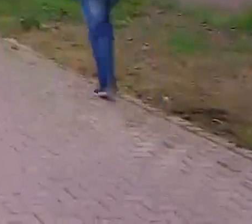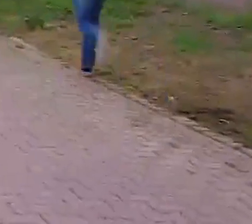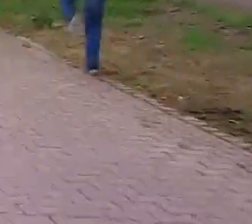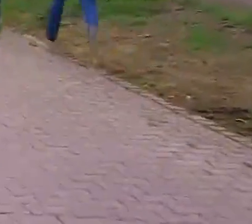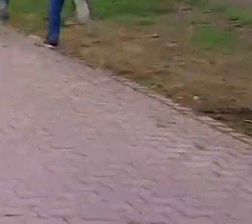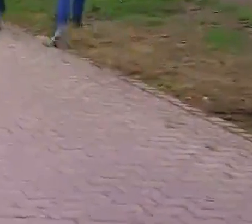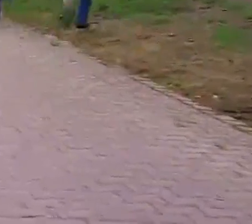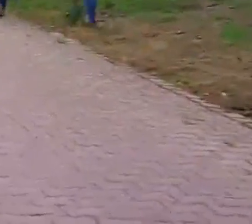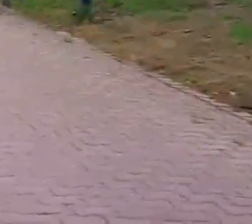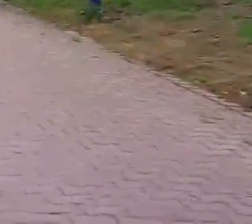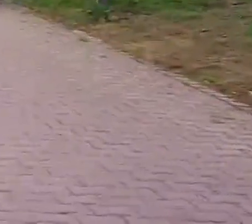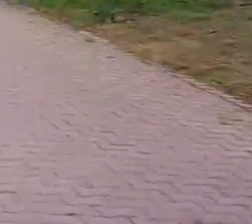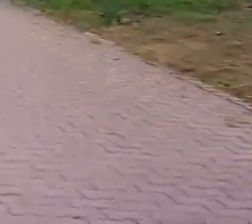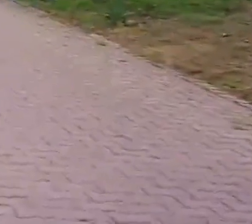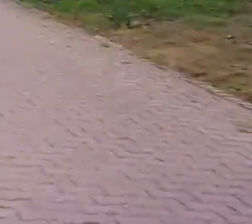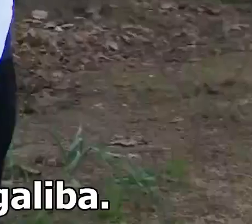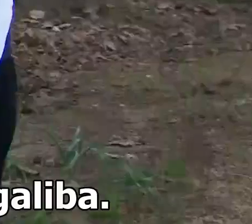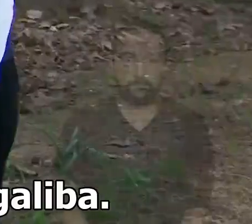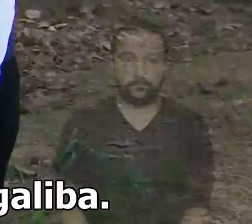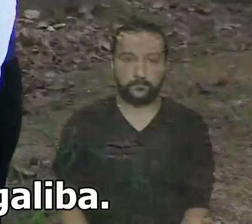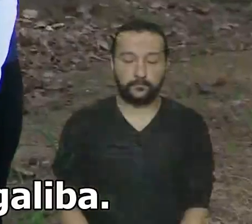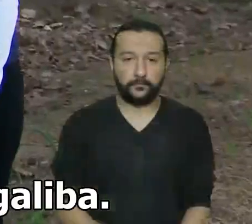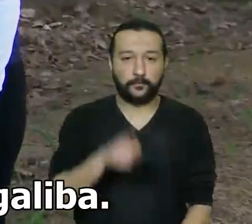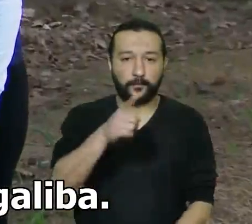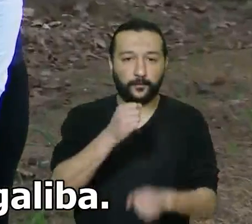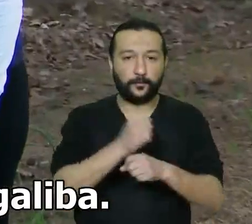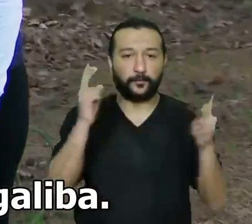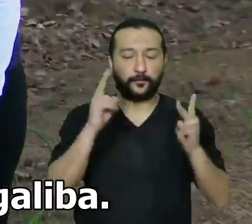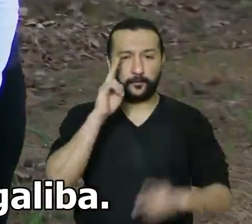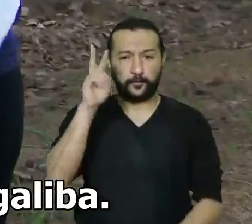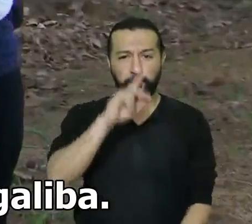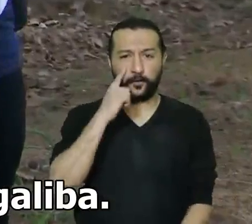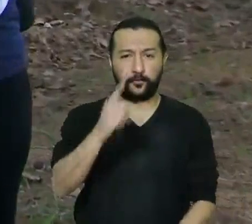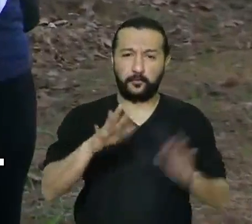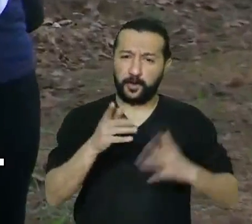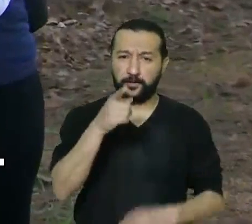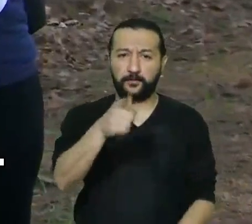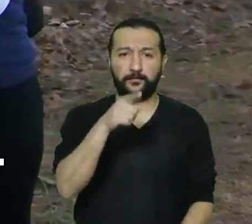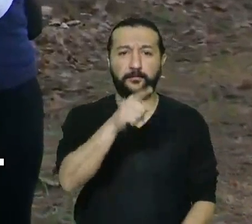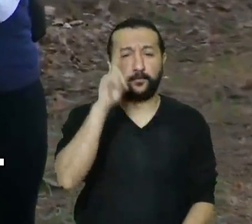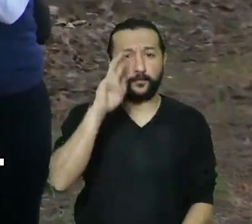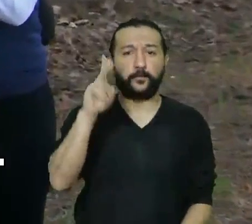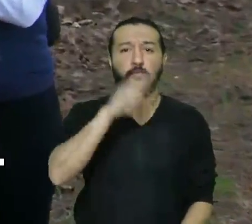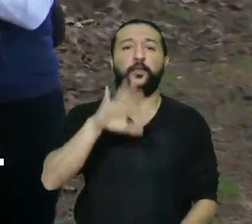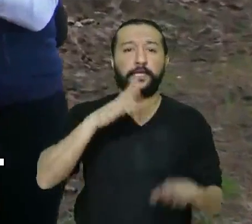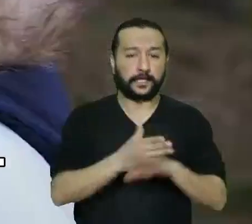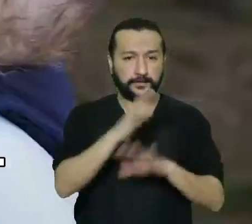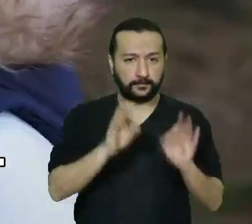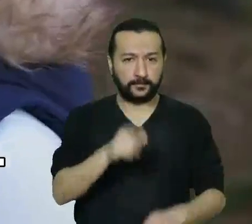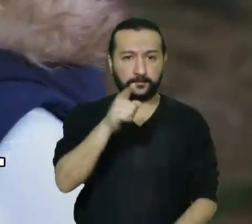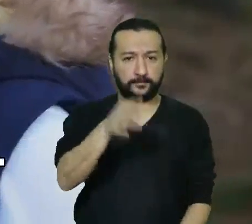Dansçılar koşarak ailenin arkasına geçtiler. Gündüz rüya görüyorum galiba. Rüya mıya değil,